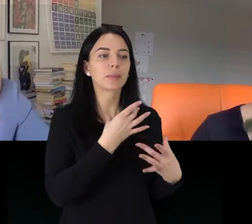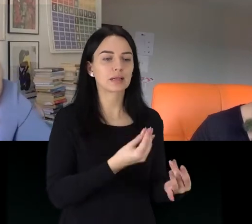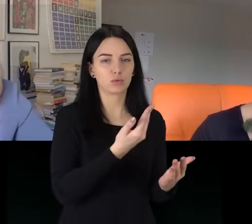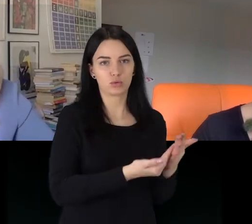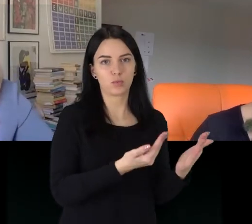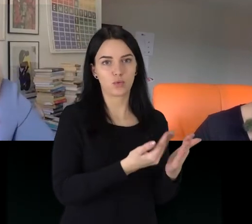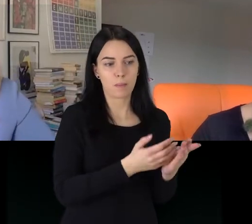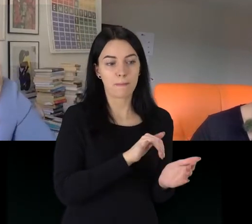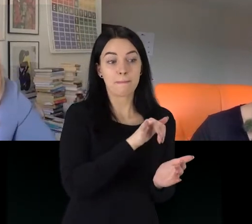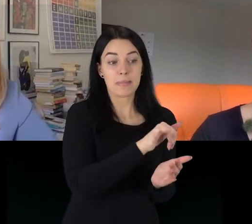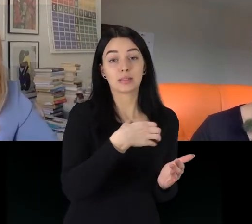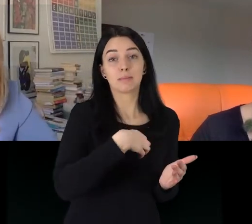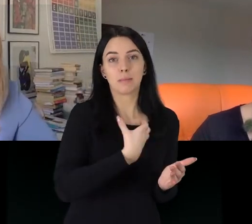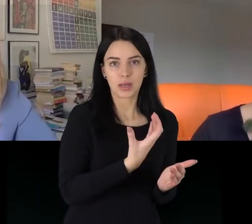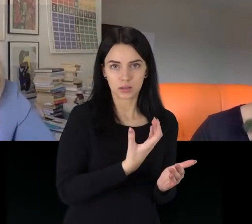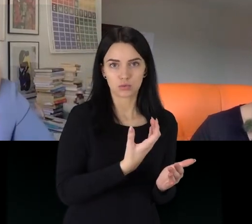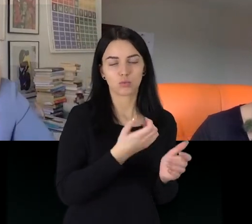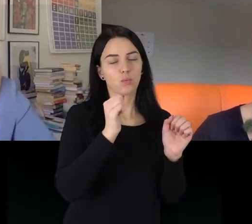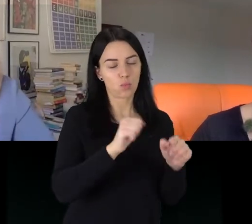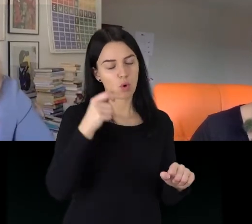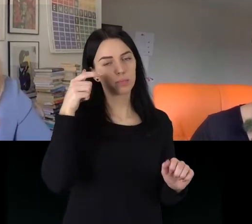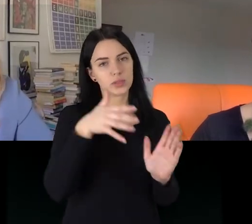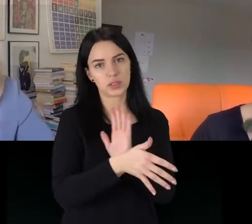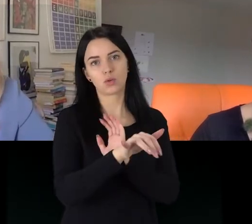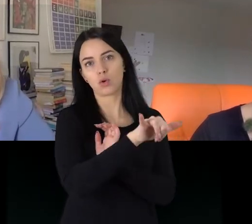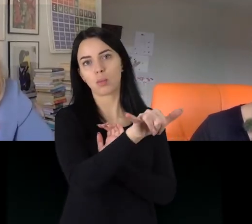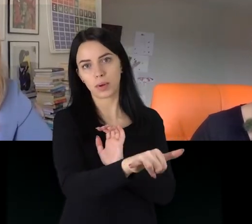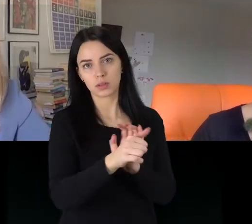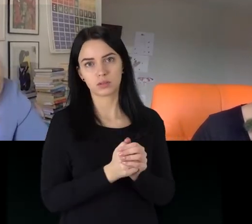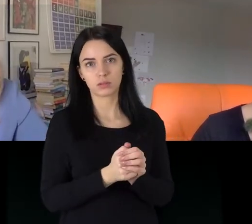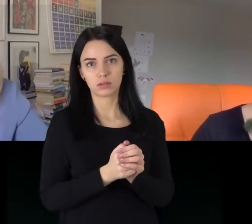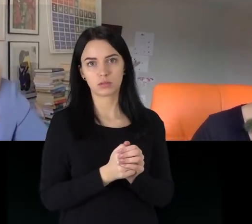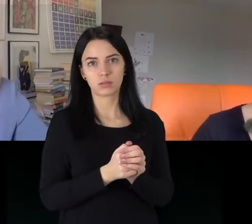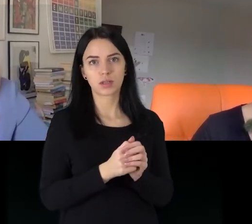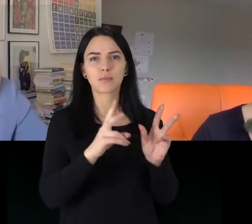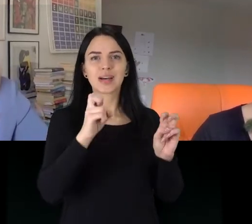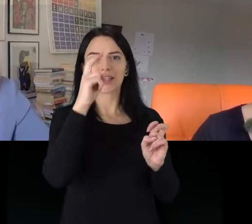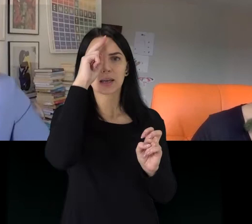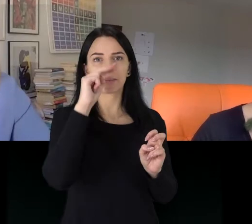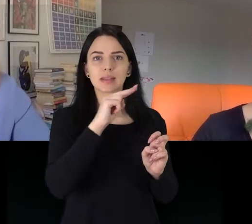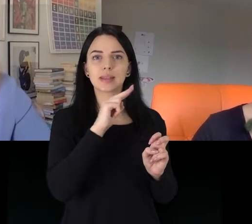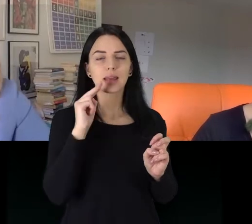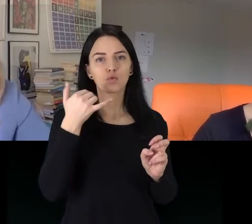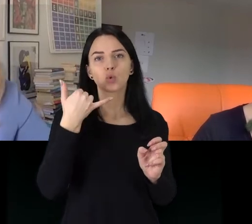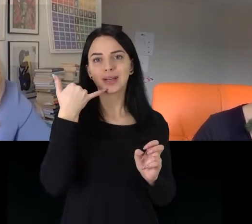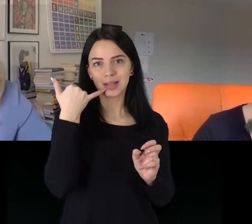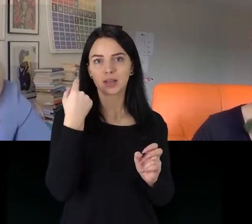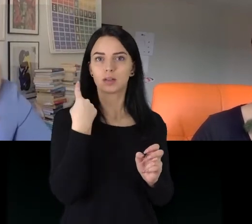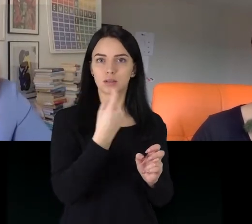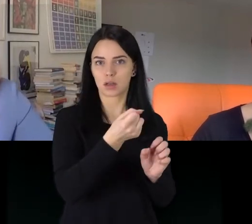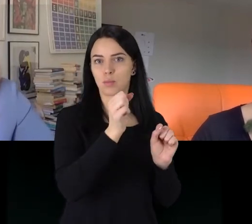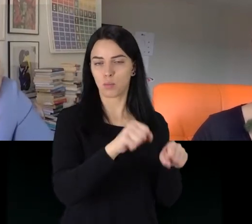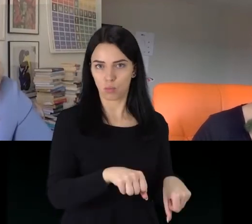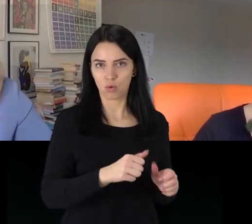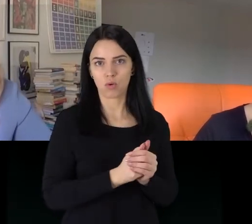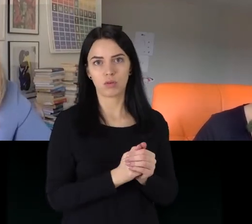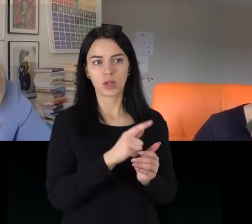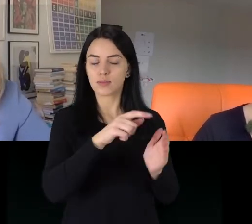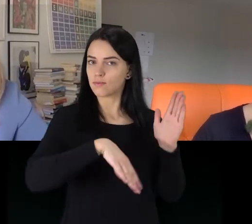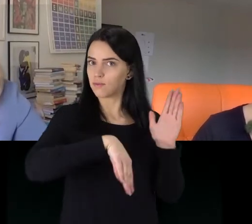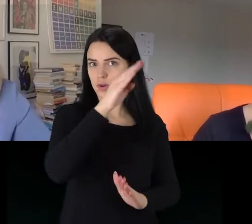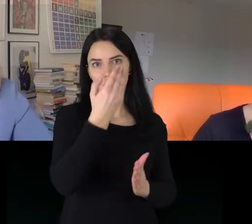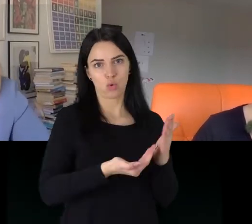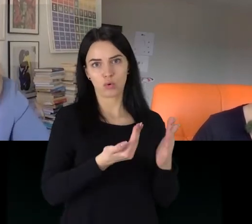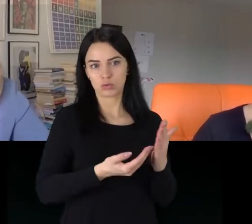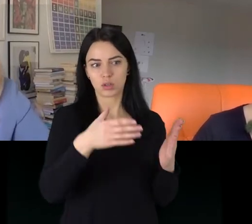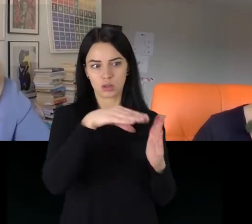gali būti ir taip, kreipkitės į psichologą, skambinkite į tėvų liniją, kuri yra nemokama ir dirba aukščiausio lygio konsultantai,